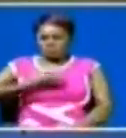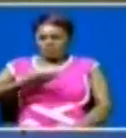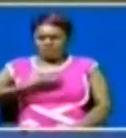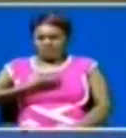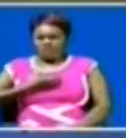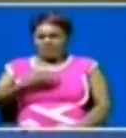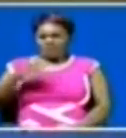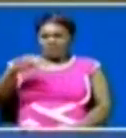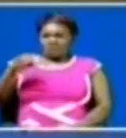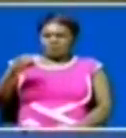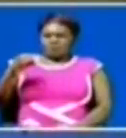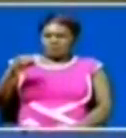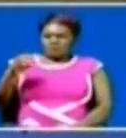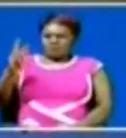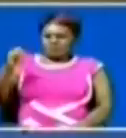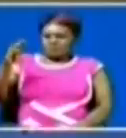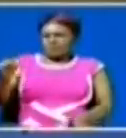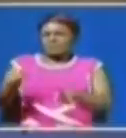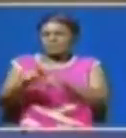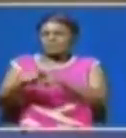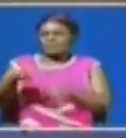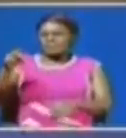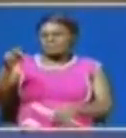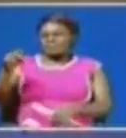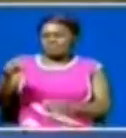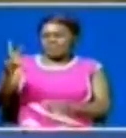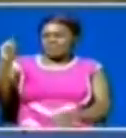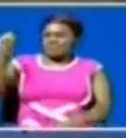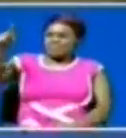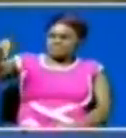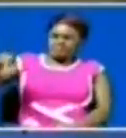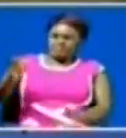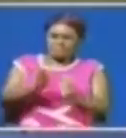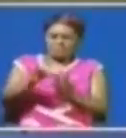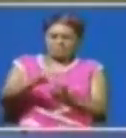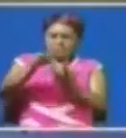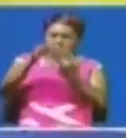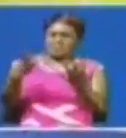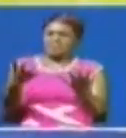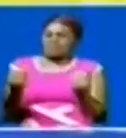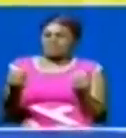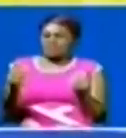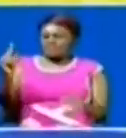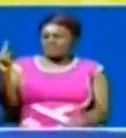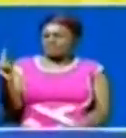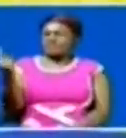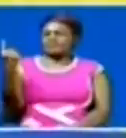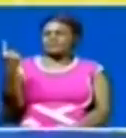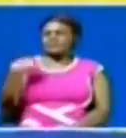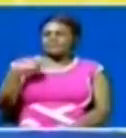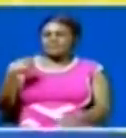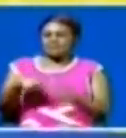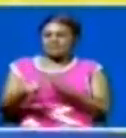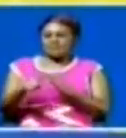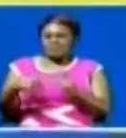ukakuwa diwani na vile vile ukakuwa mbunge, ukachaguliwa na wananchi. Je, imekuwa ni rahisi? Kwanza mimi niliingia